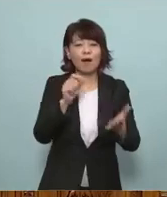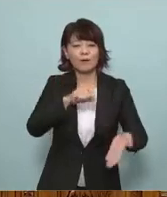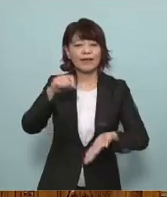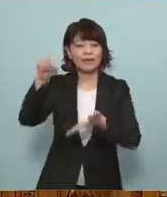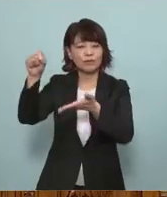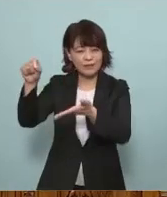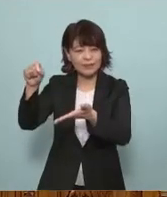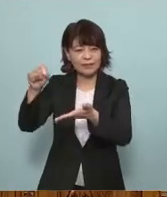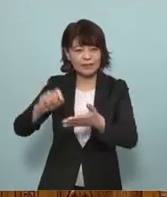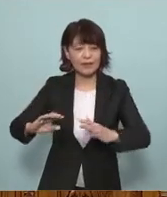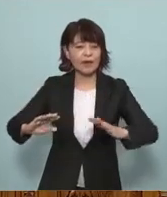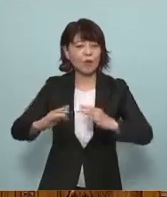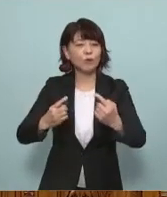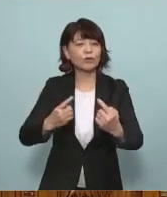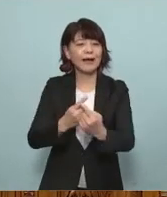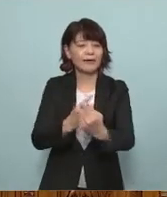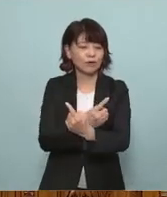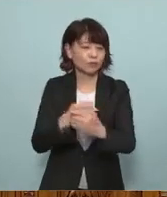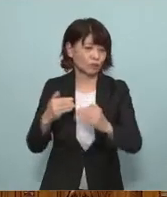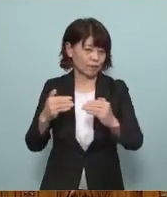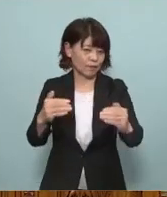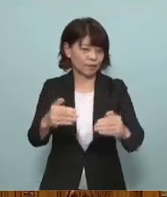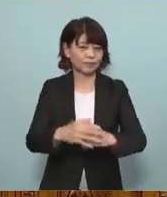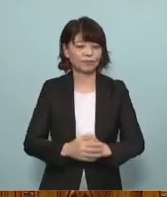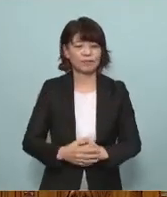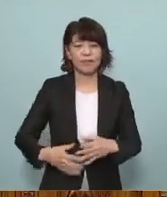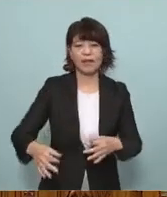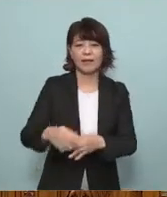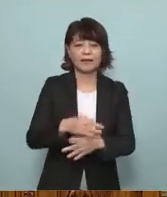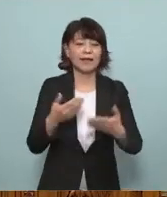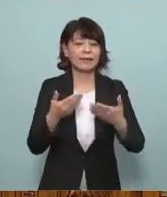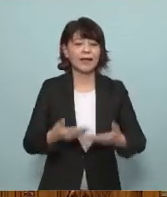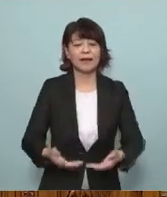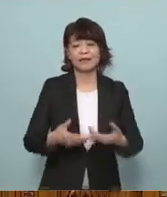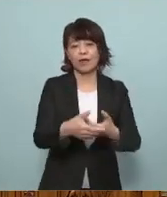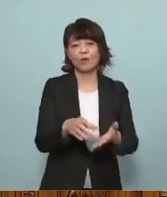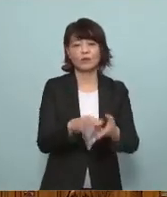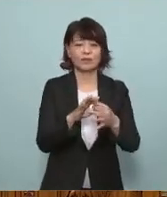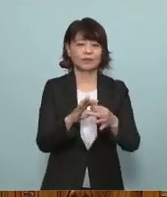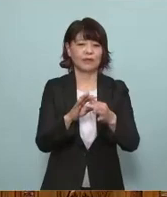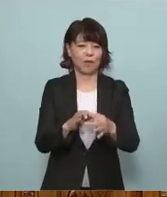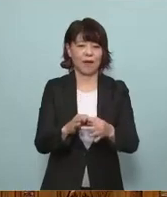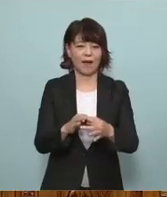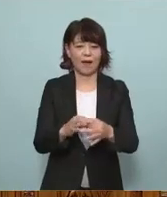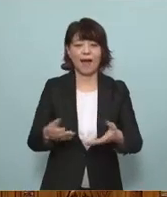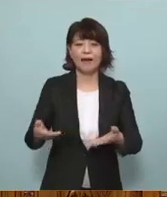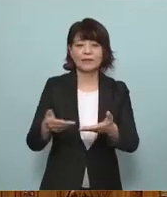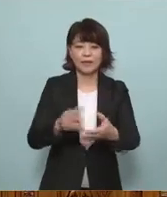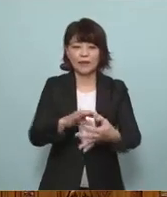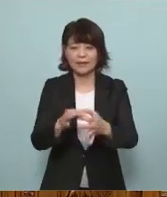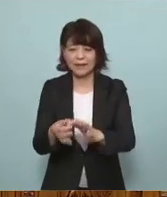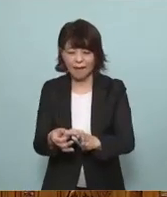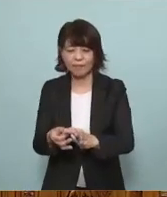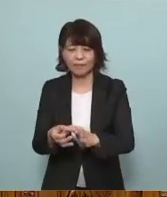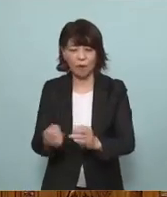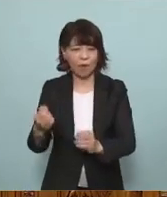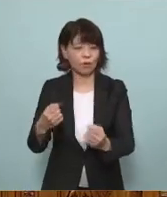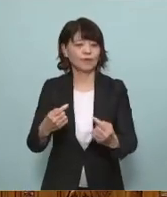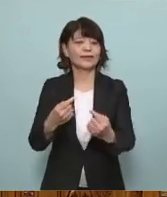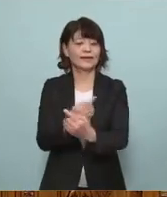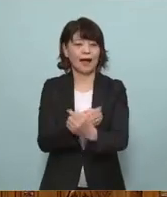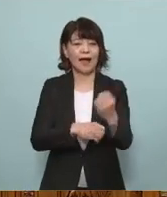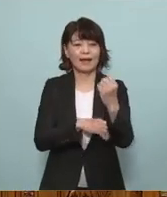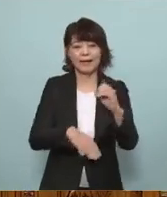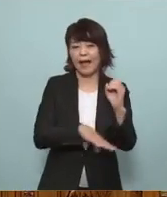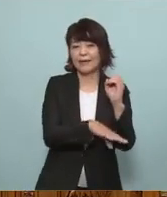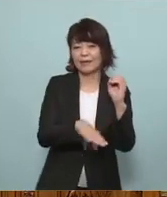を進めてまいります。経済安全保障については、サプライチェーンの強靭化や、基幹インフラの